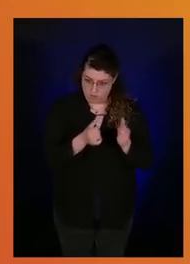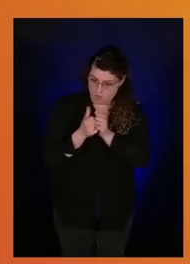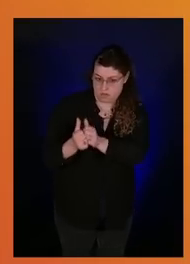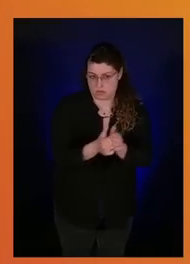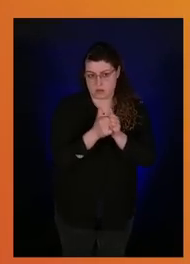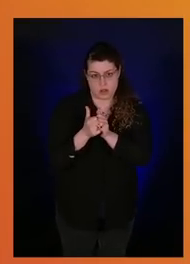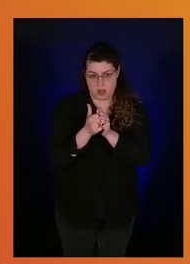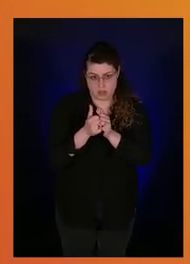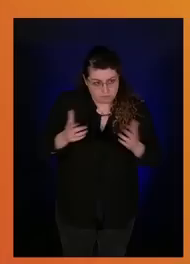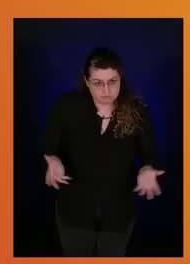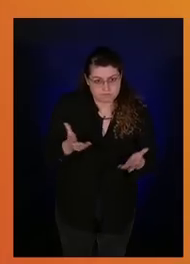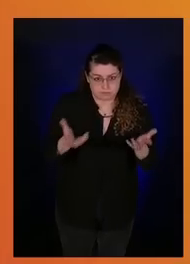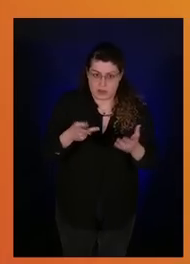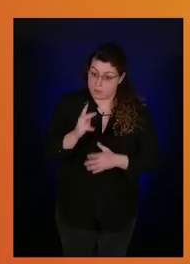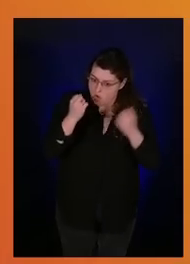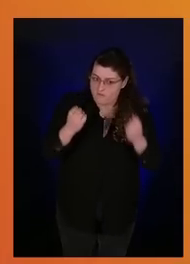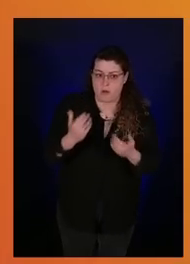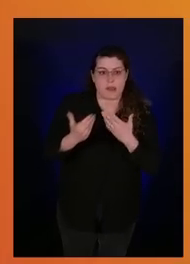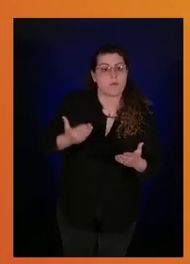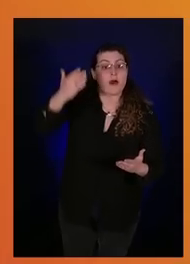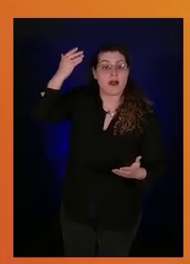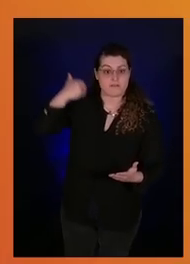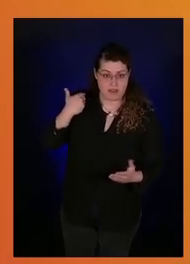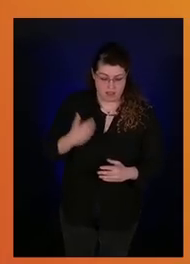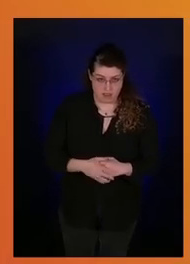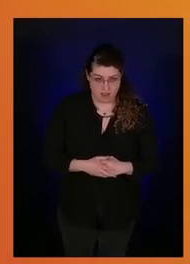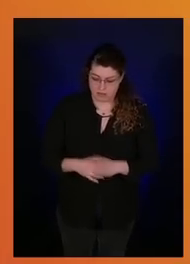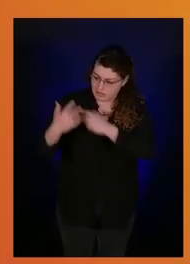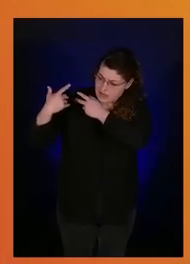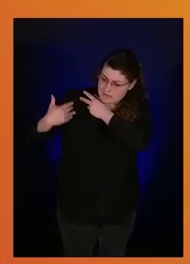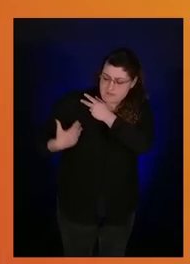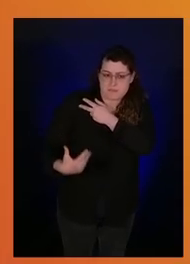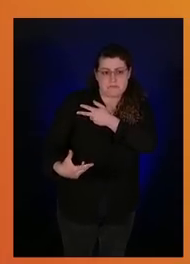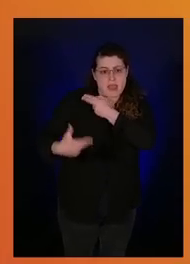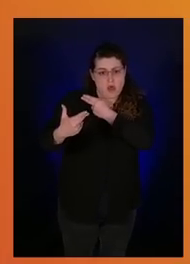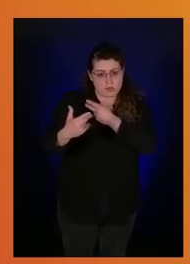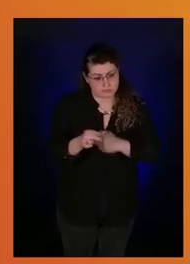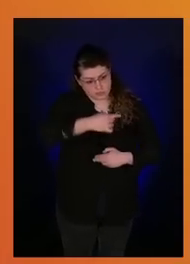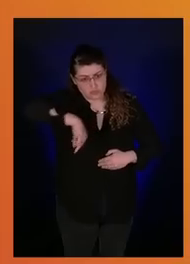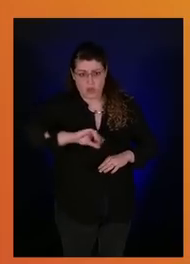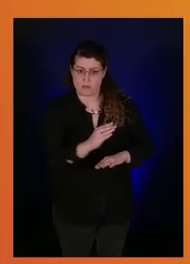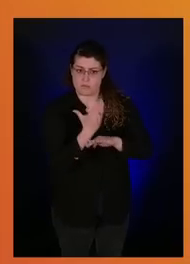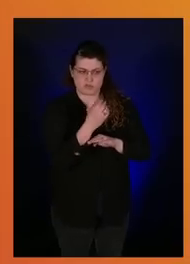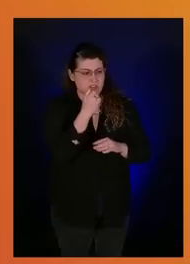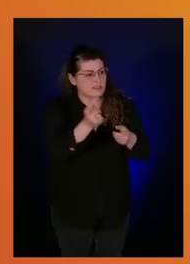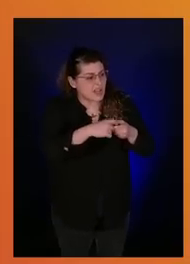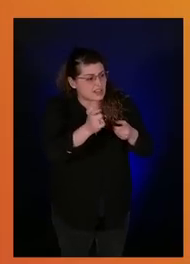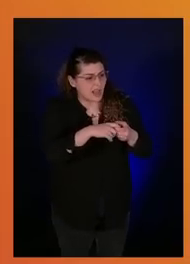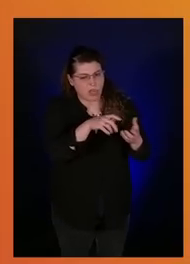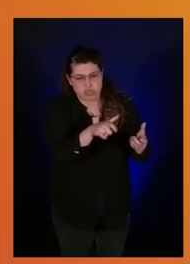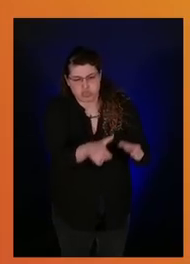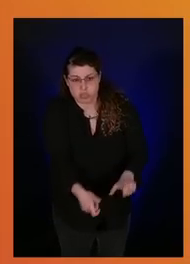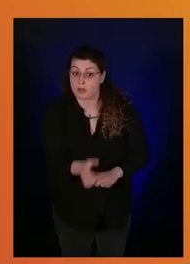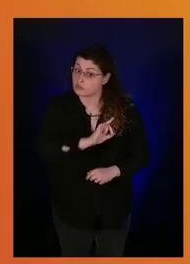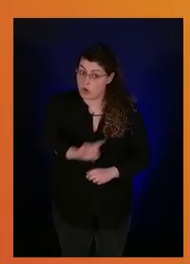collectivement avec encore plus de force. Toute cette période, la CGT a démontré que le syndicalisme n'était pas mort, n'en déplaise